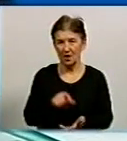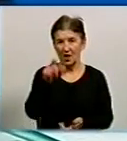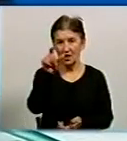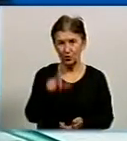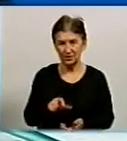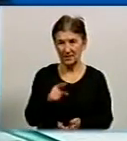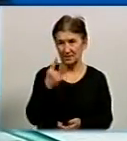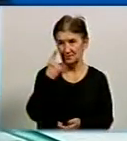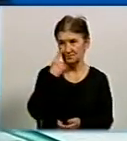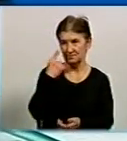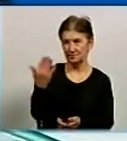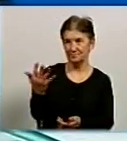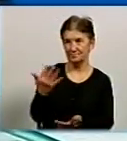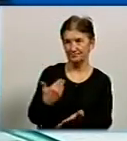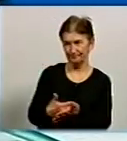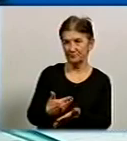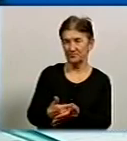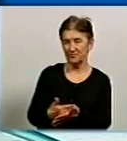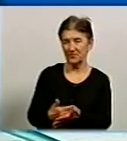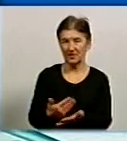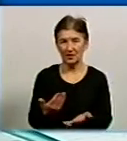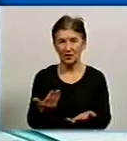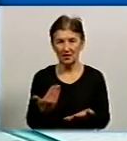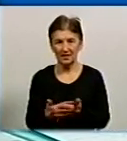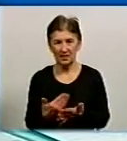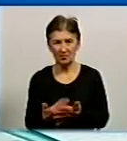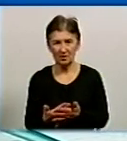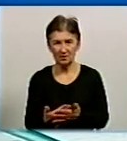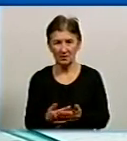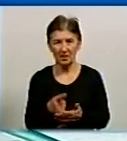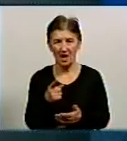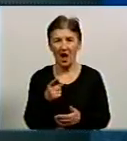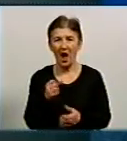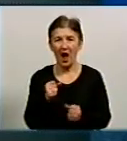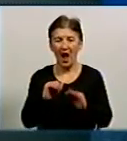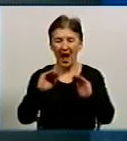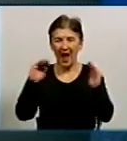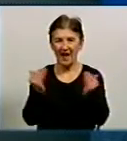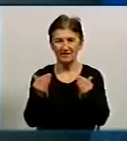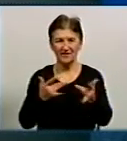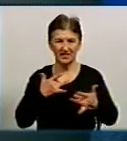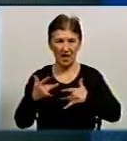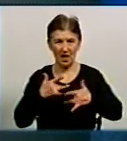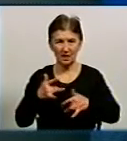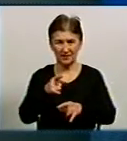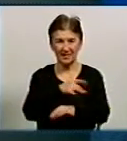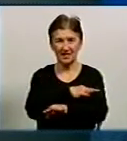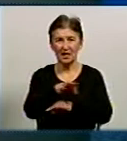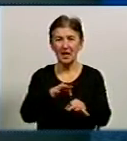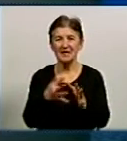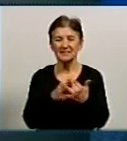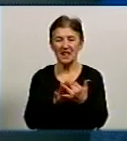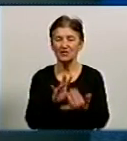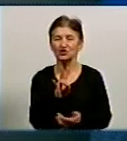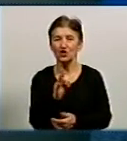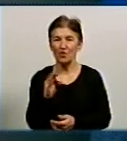око здається, що от, ну, такий приклад, наприклад, це амфітеатр на селищі Новому. Дуже гарний проєкт, дуже класний.